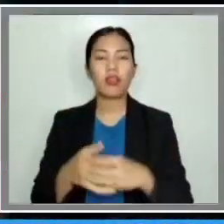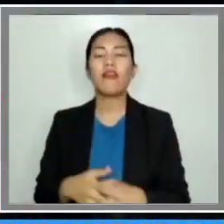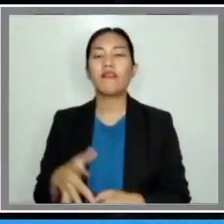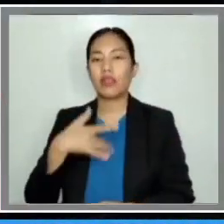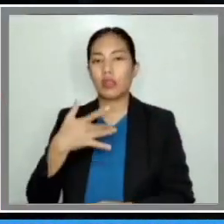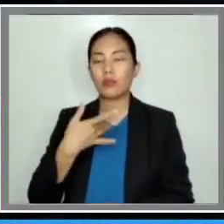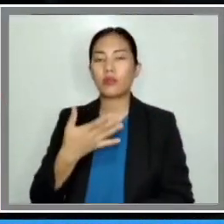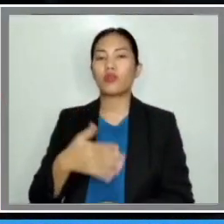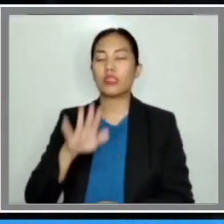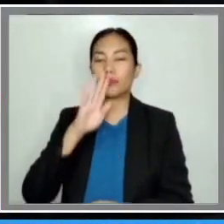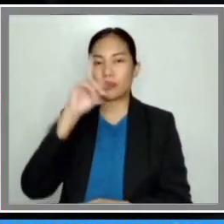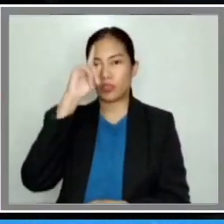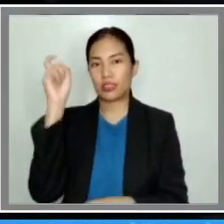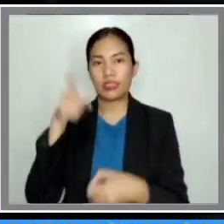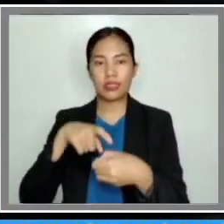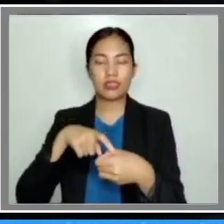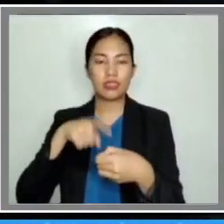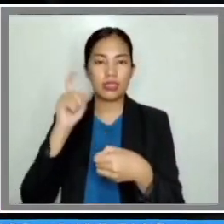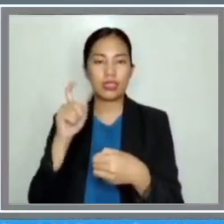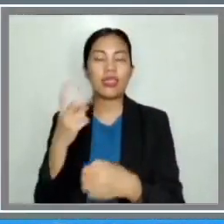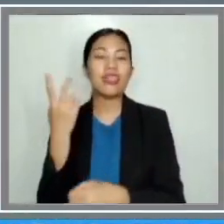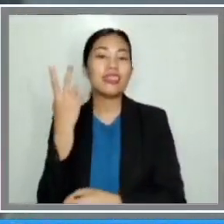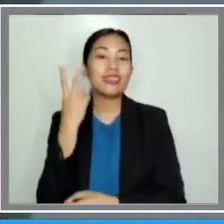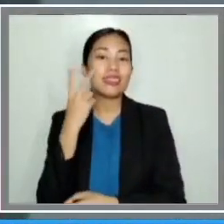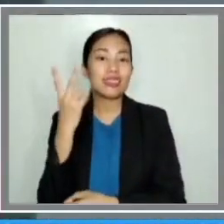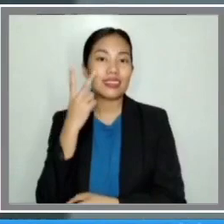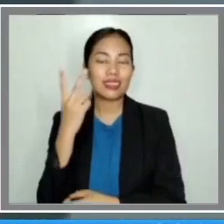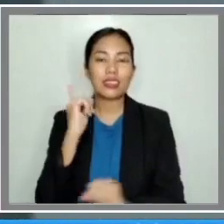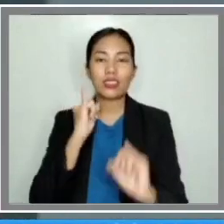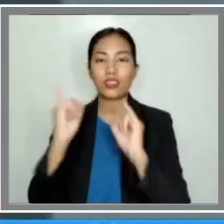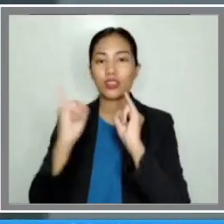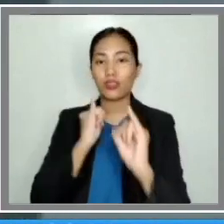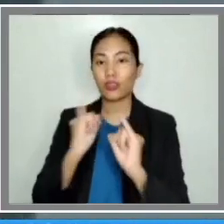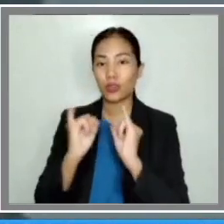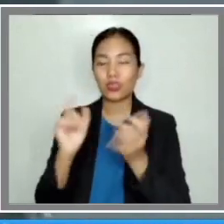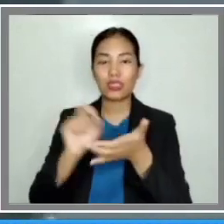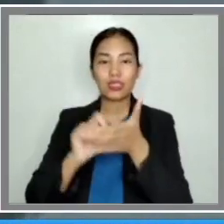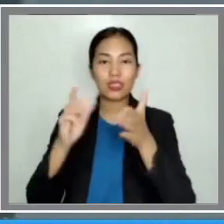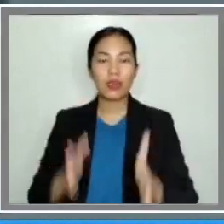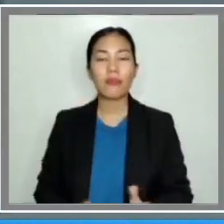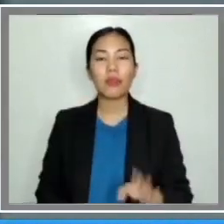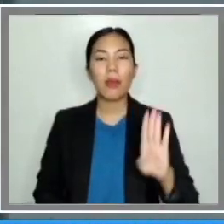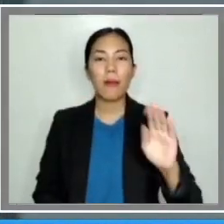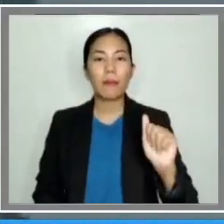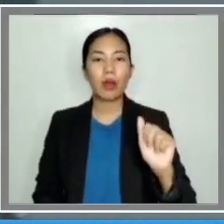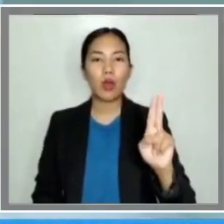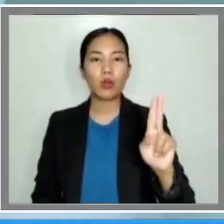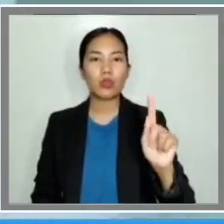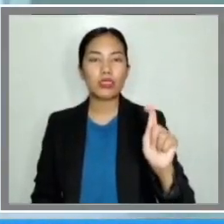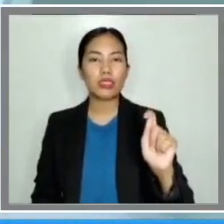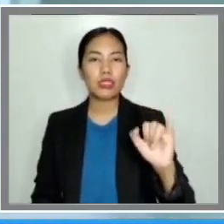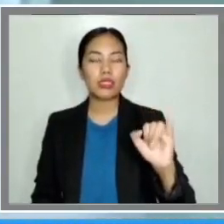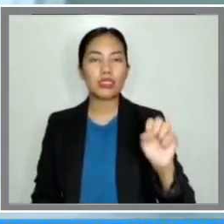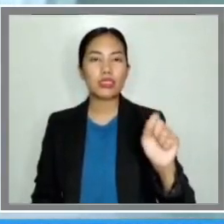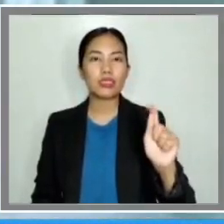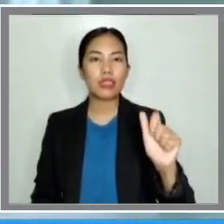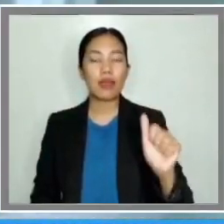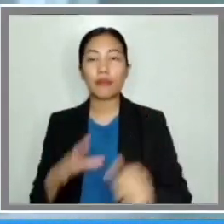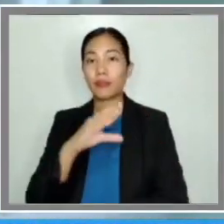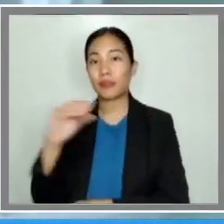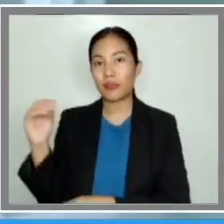Narito po ang magkasunod na pahayag nitong si Secretary Bautista at Assistant Secretary Tugade.